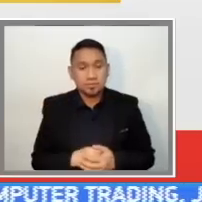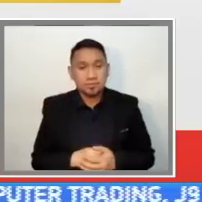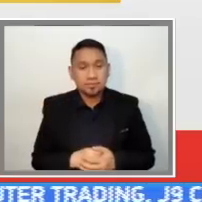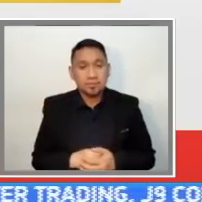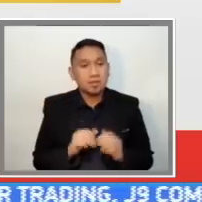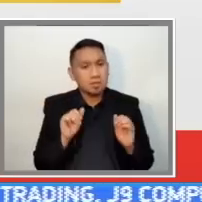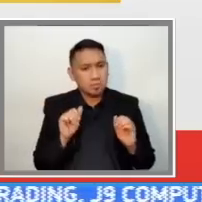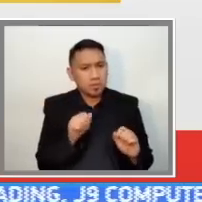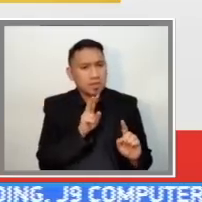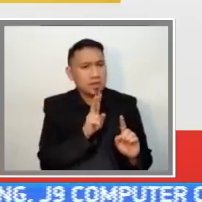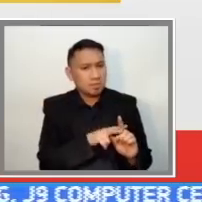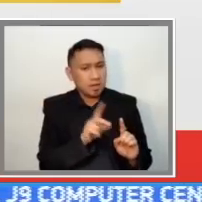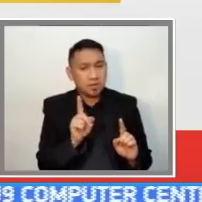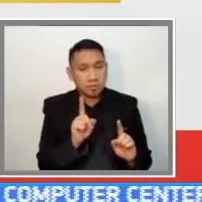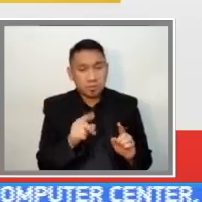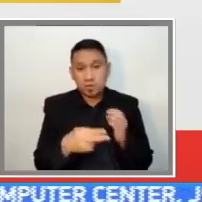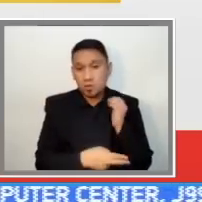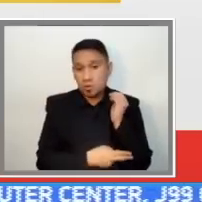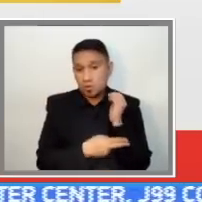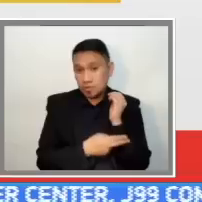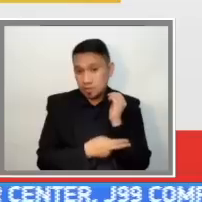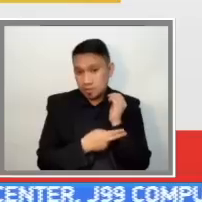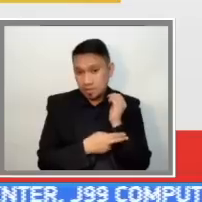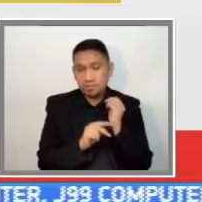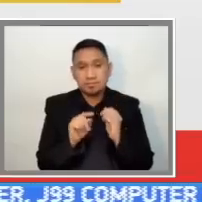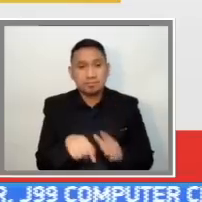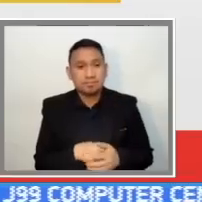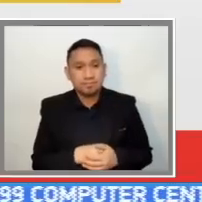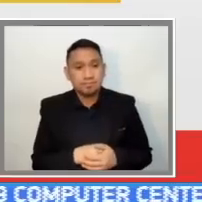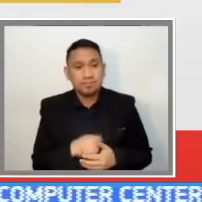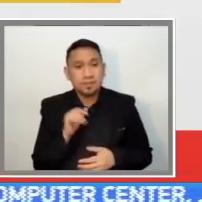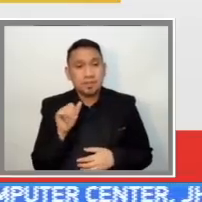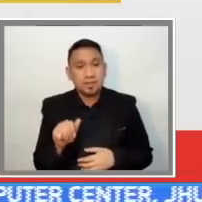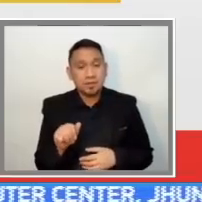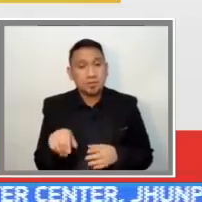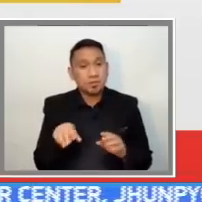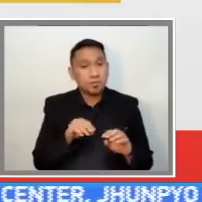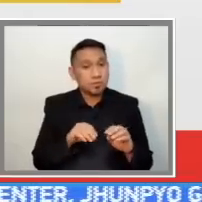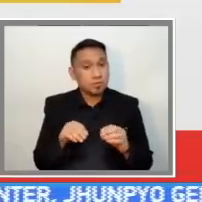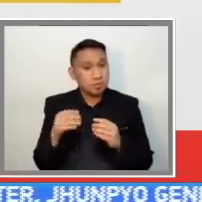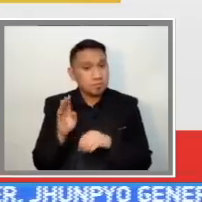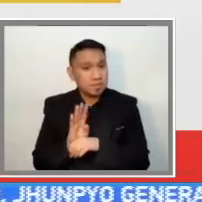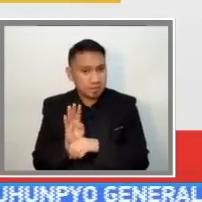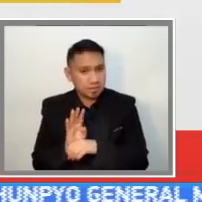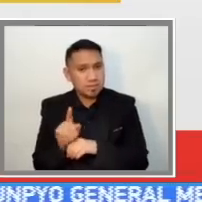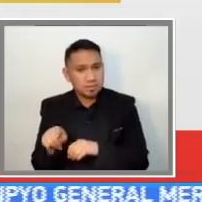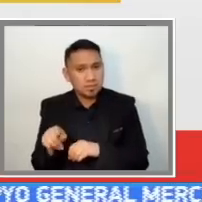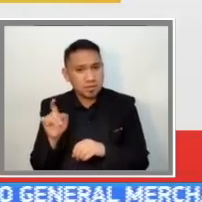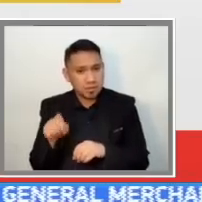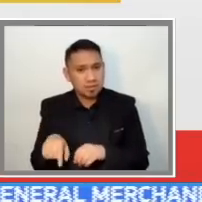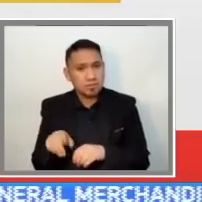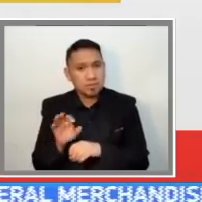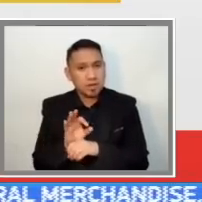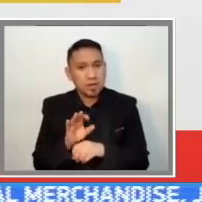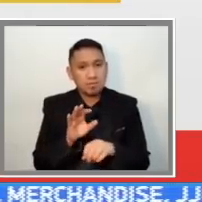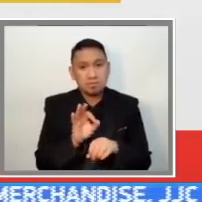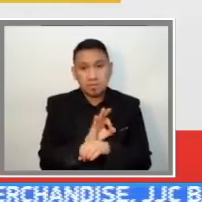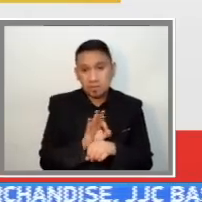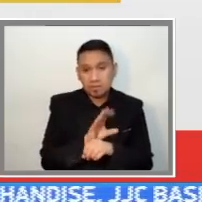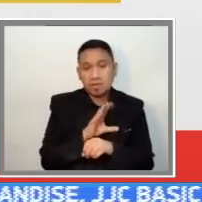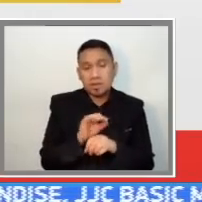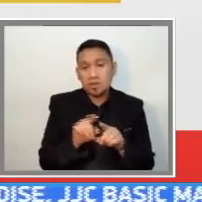applyan ay hotel and accommodation services, retail manpower services, manufacturing at business